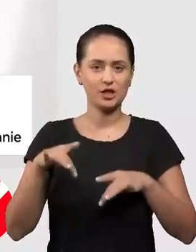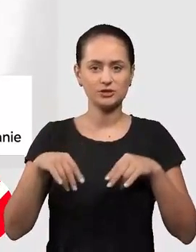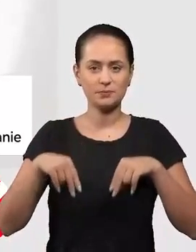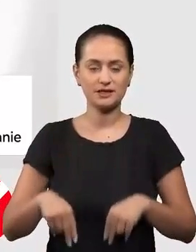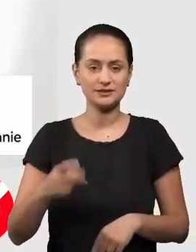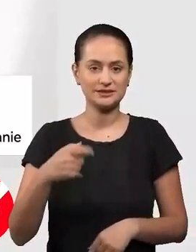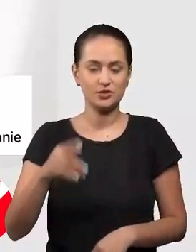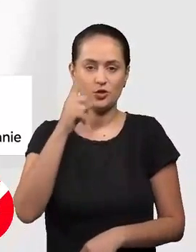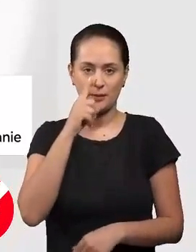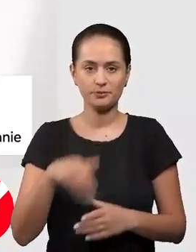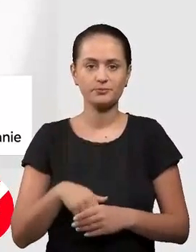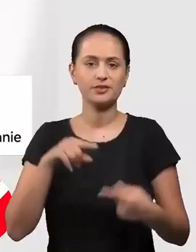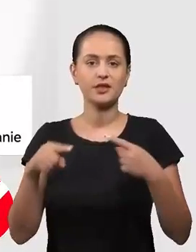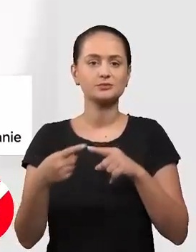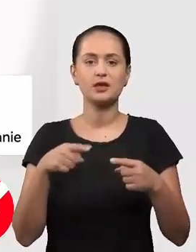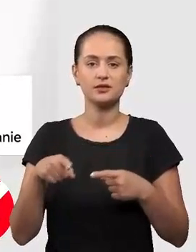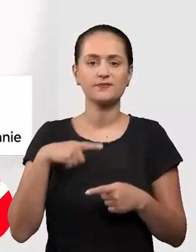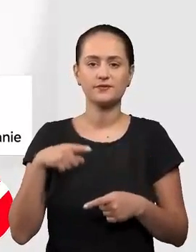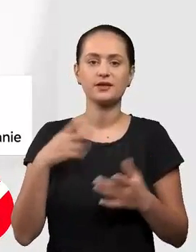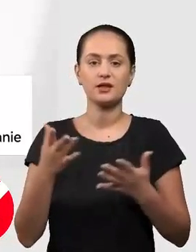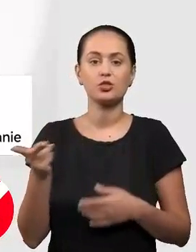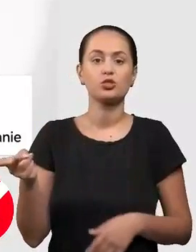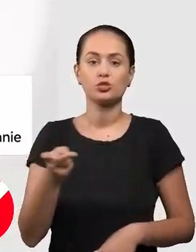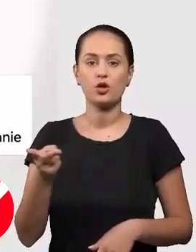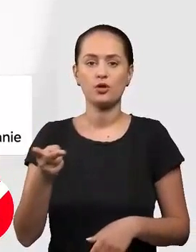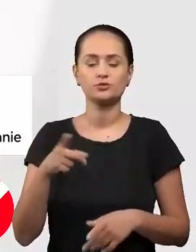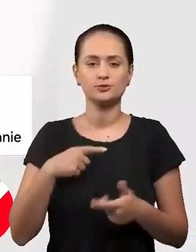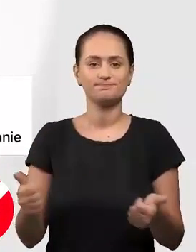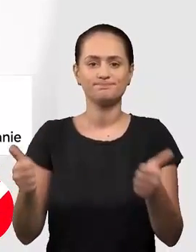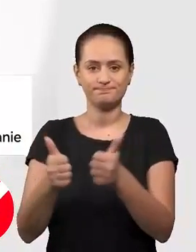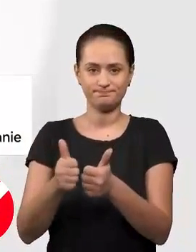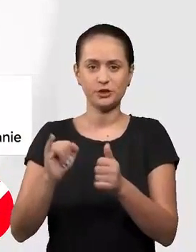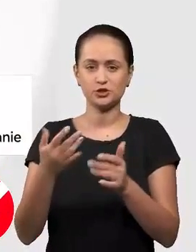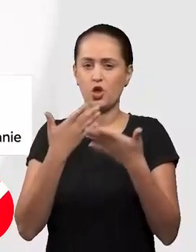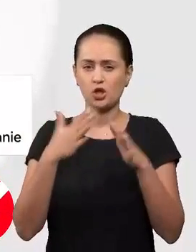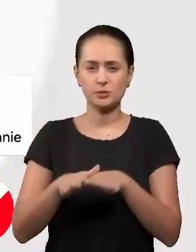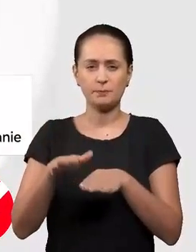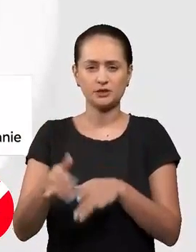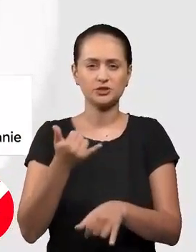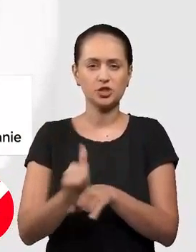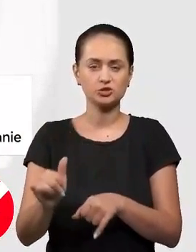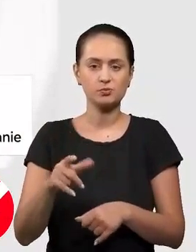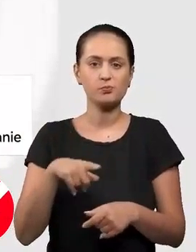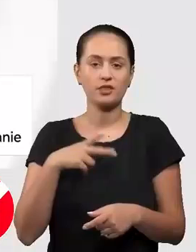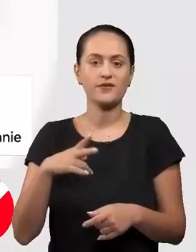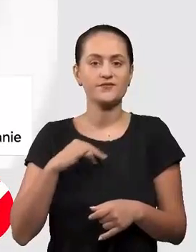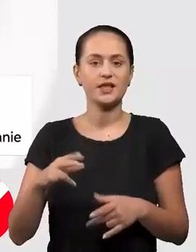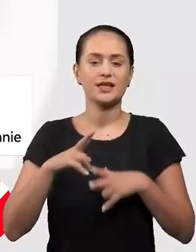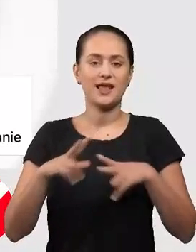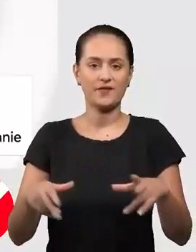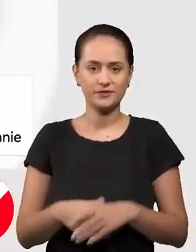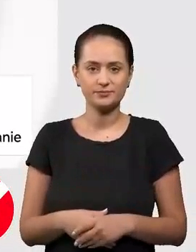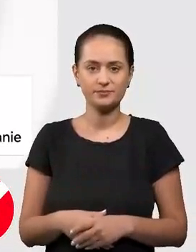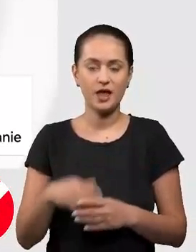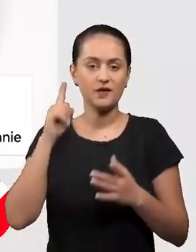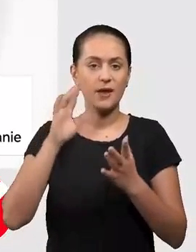alegerilor prezidențiale din noiembrie. Dezbaterea se desfășoară în condițiile în care cei doi candidați sunt umăr la umăr și orice pas greșit poate fi